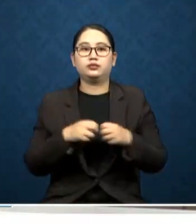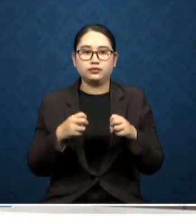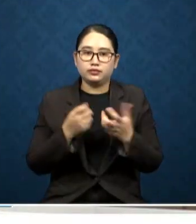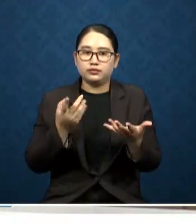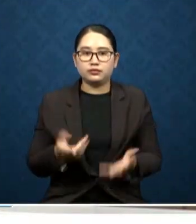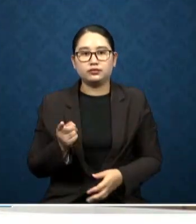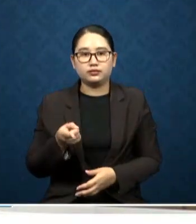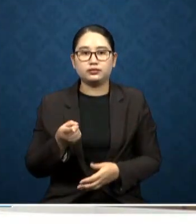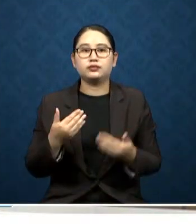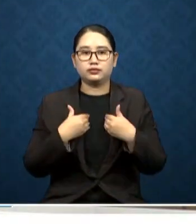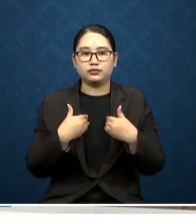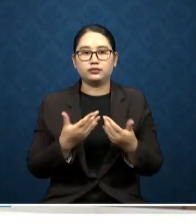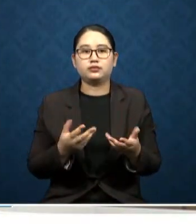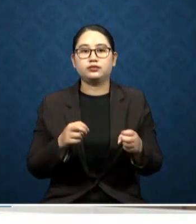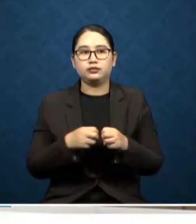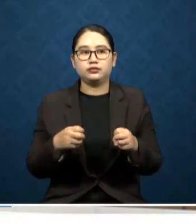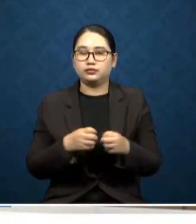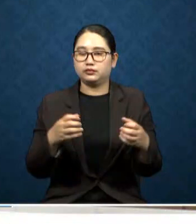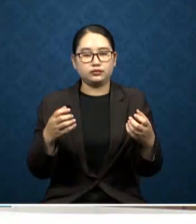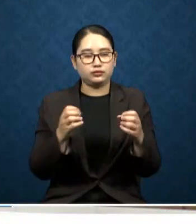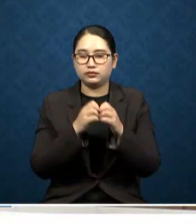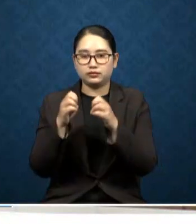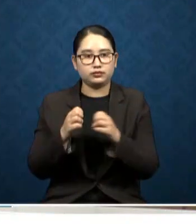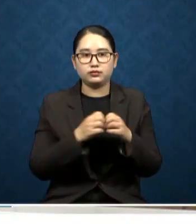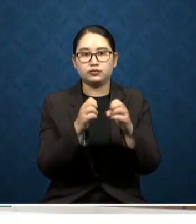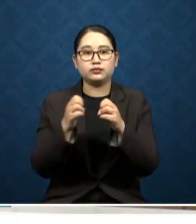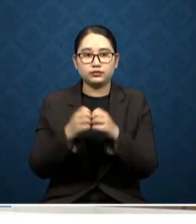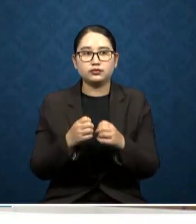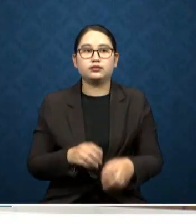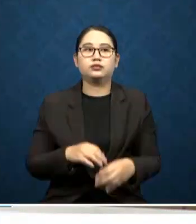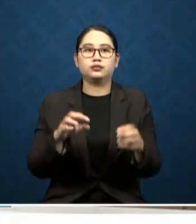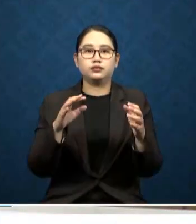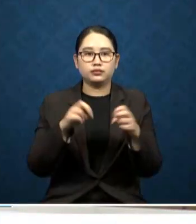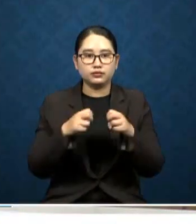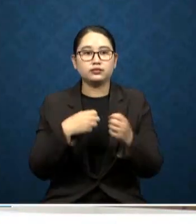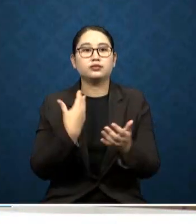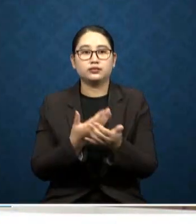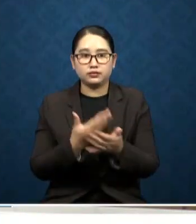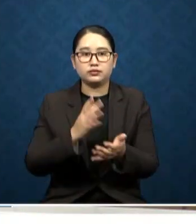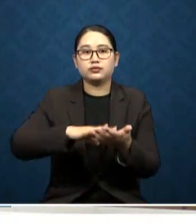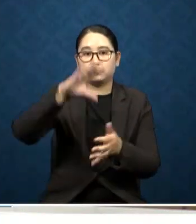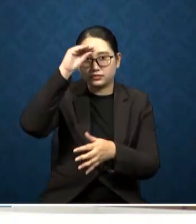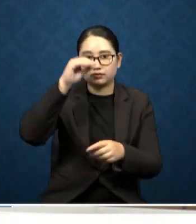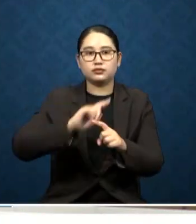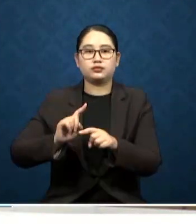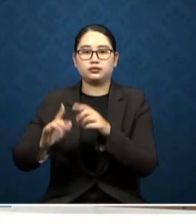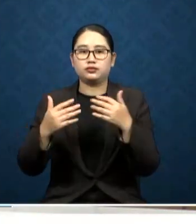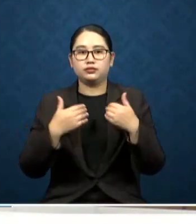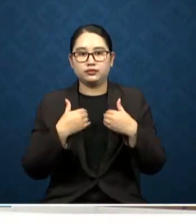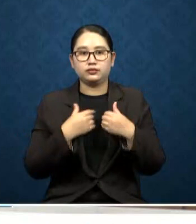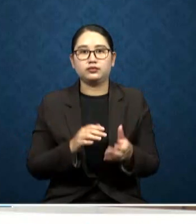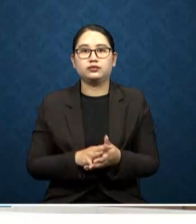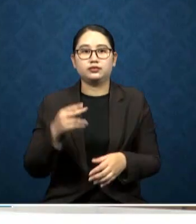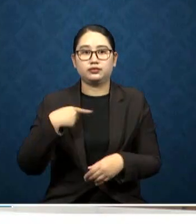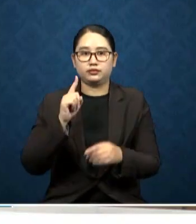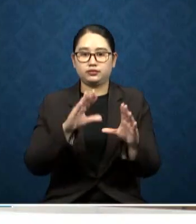เดิมหลายอย่างเป็นปัญหาที่มาทับถมที่เป็นปัญหาเช่นปัญหาค่ารายหัวยังคงมีอยู่เหมือนเดิมเพื่อประโยชน์ของการ